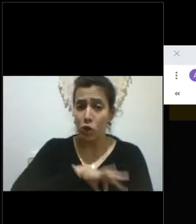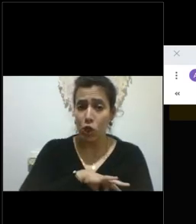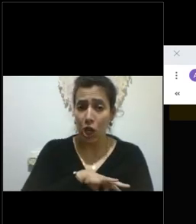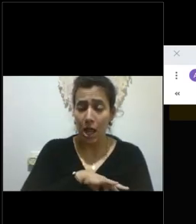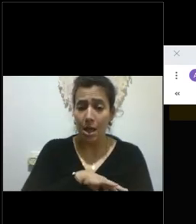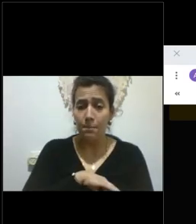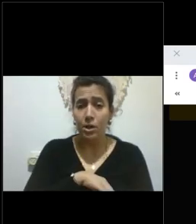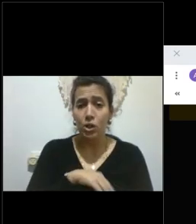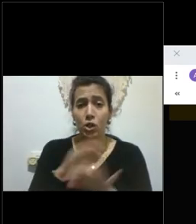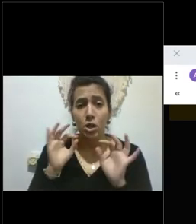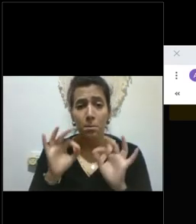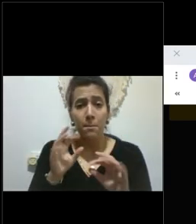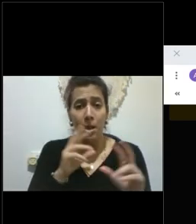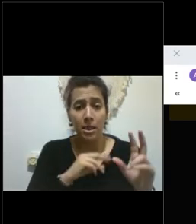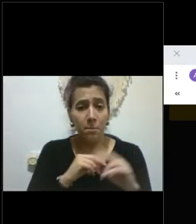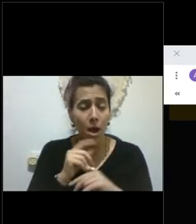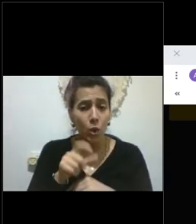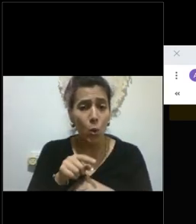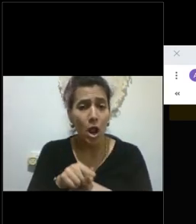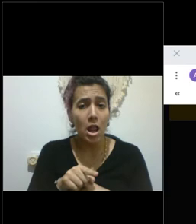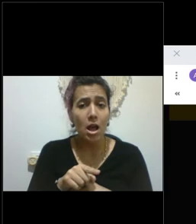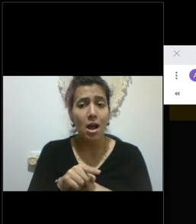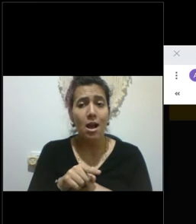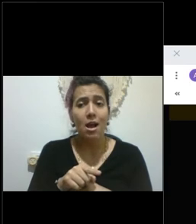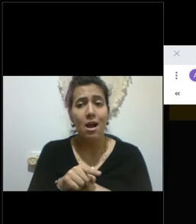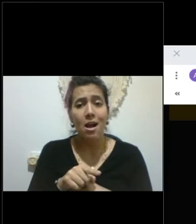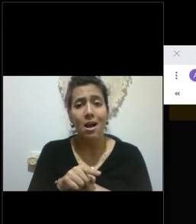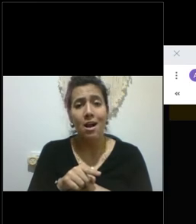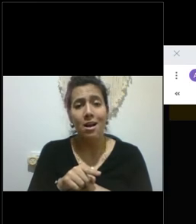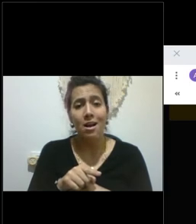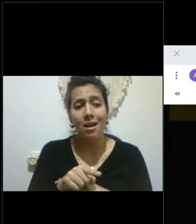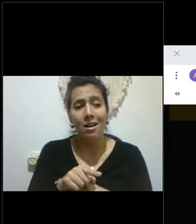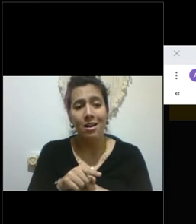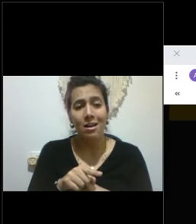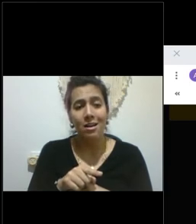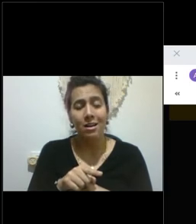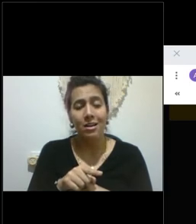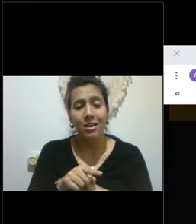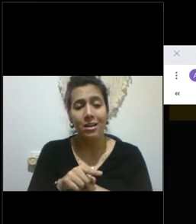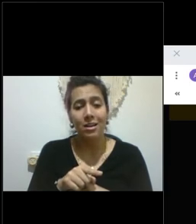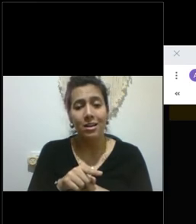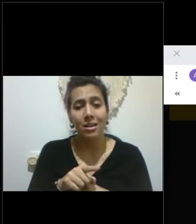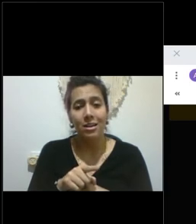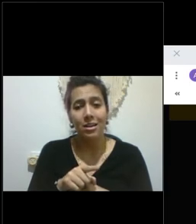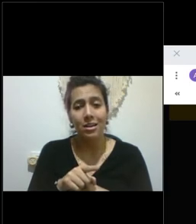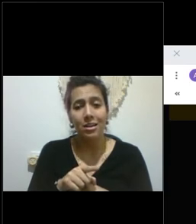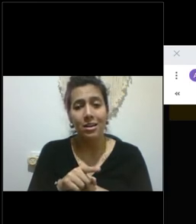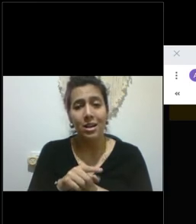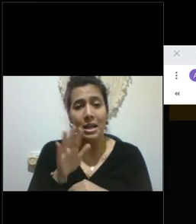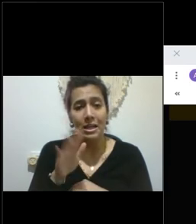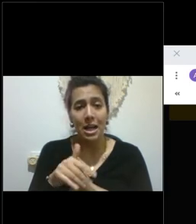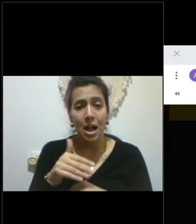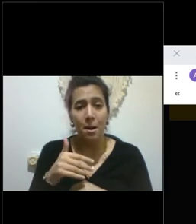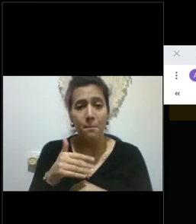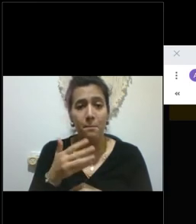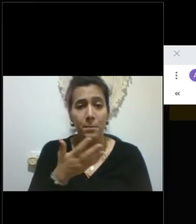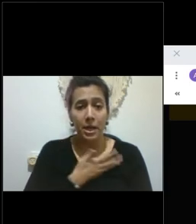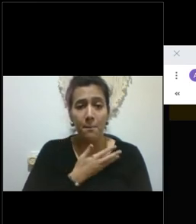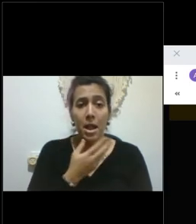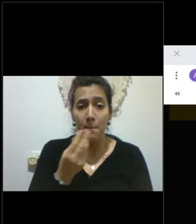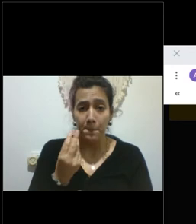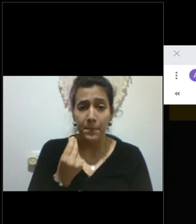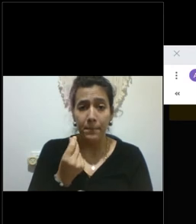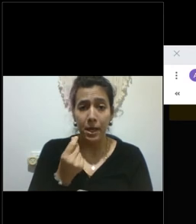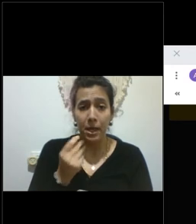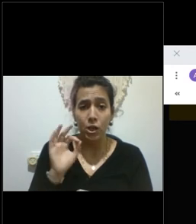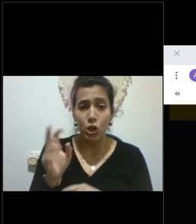דיברנו עליה ולקח לנו זמן להסכים לה, אז גם מקבל את המחיר של